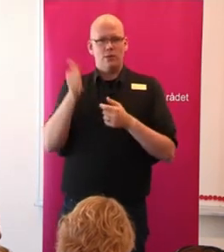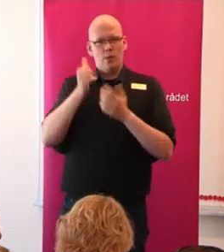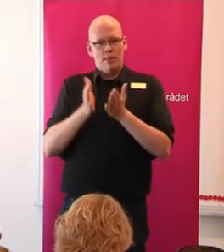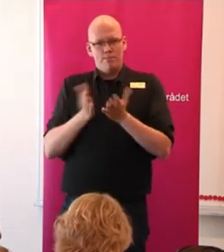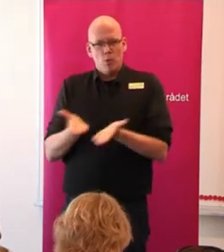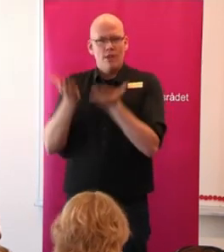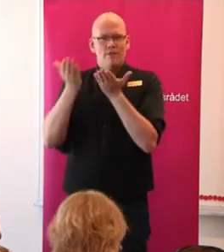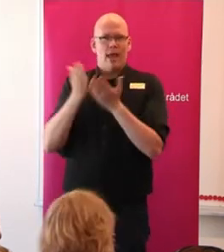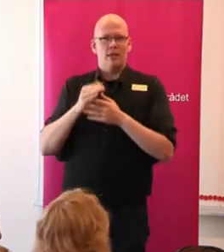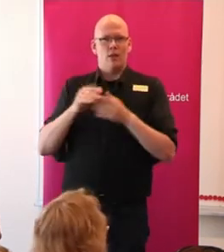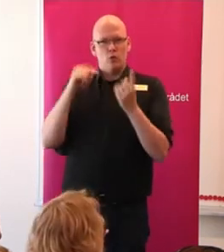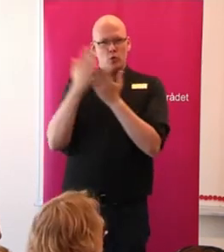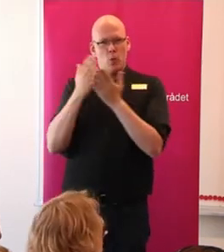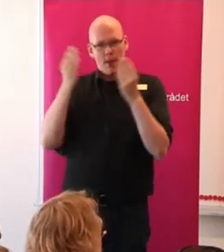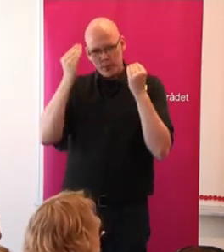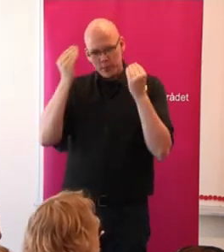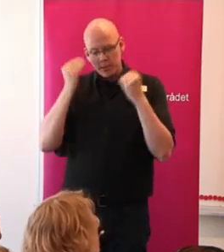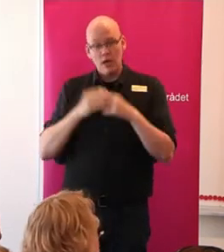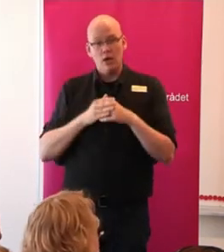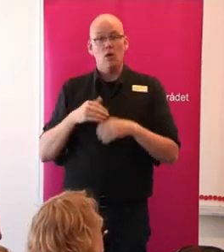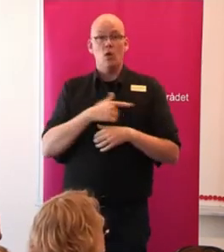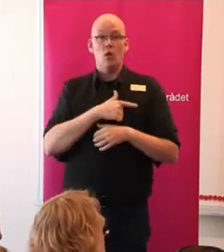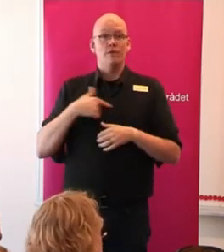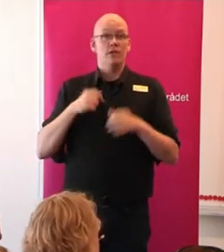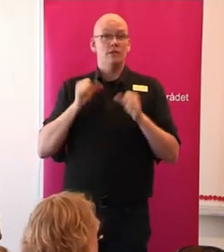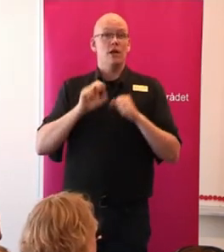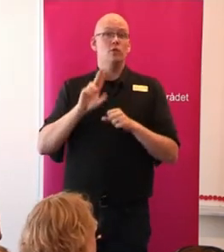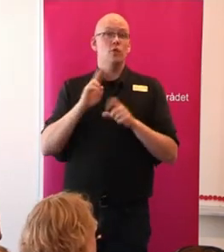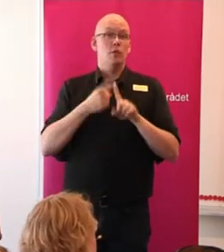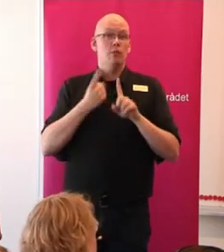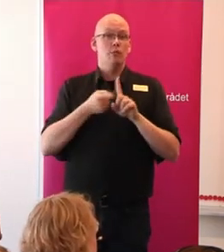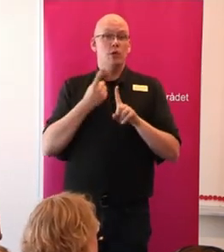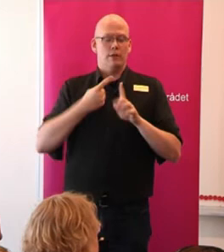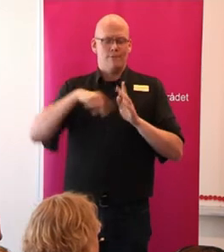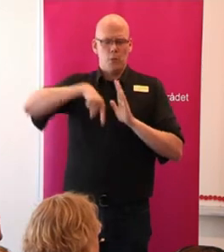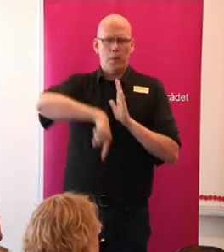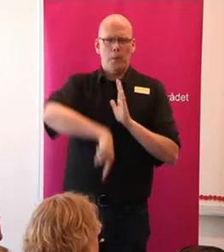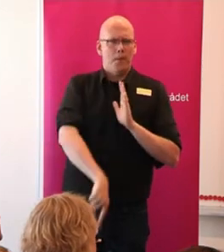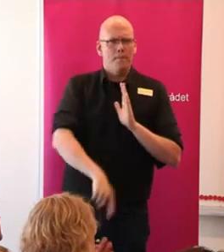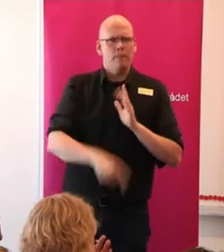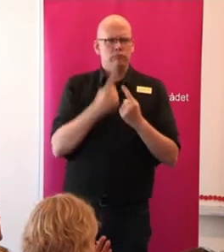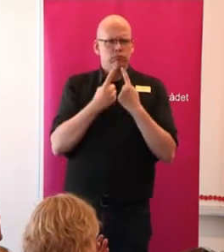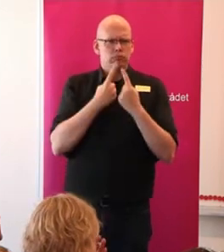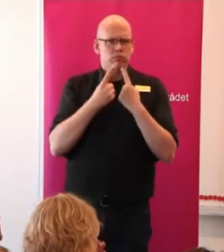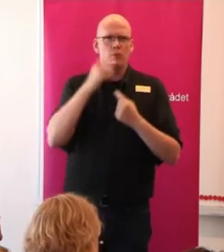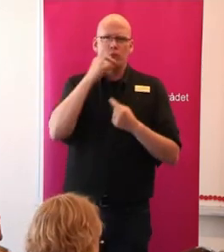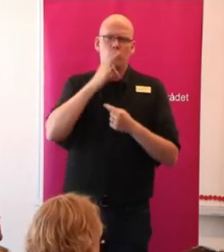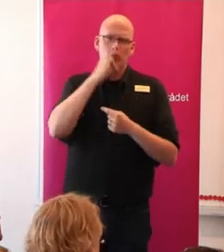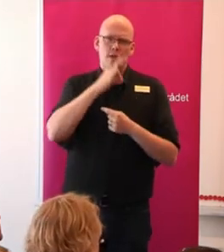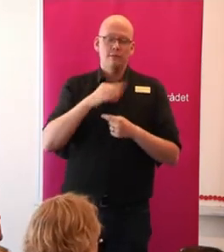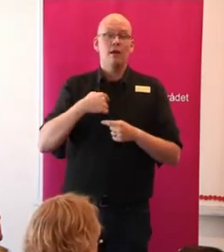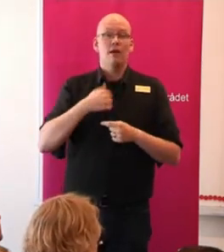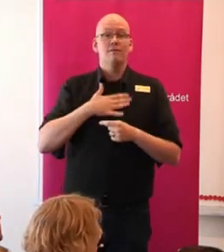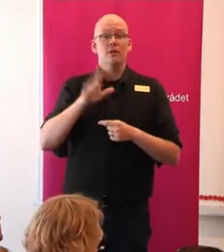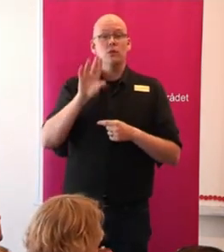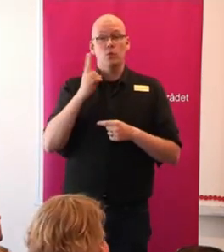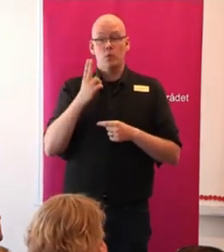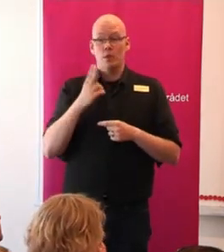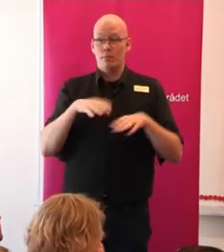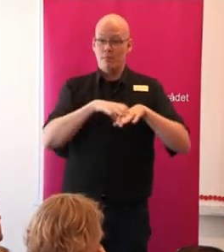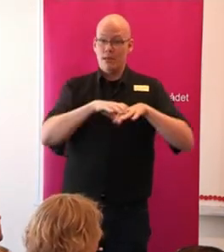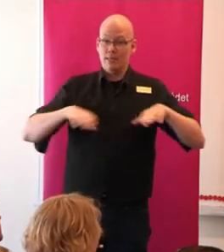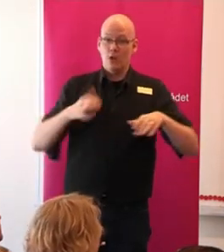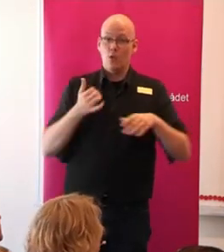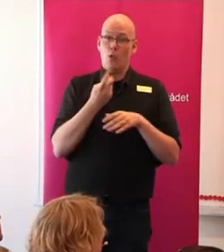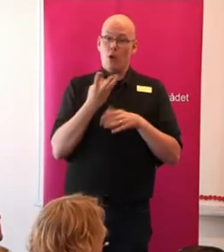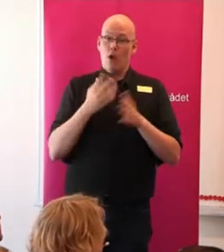folkhögskolekurserna. Och det är de här ämnena som vi ska nu börja borra i ordentligt. Så därför skulle jag vilja att panelen här, en